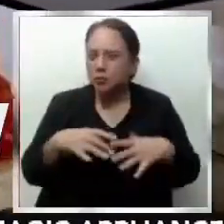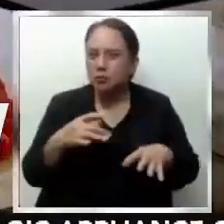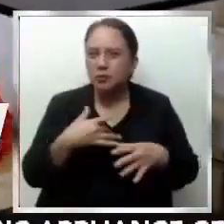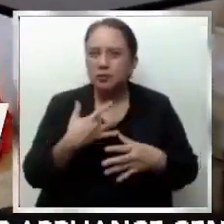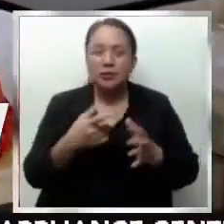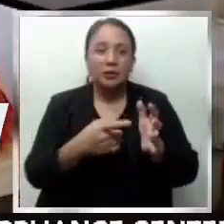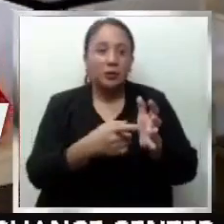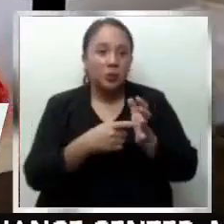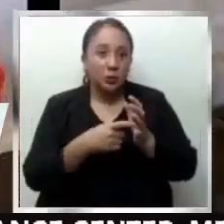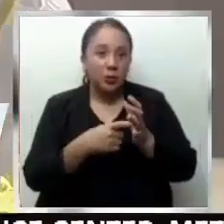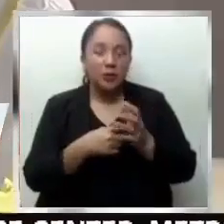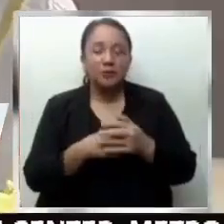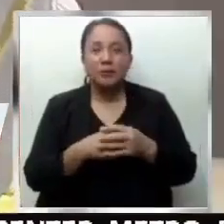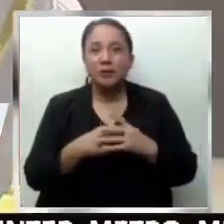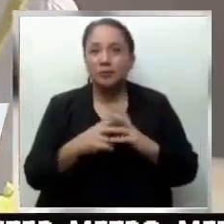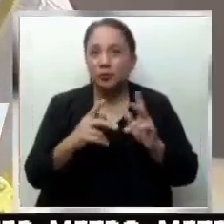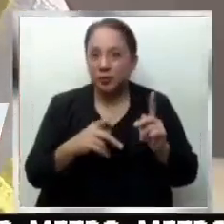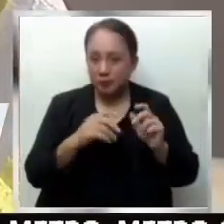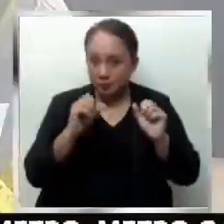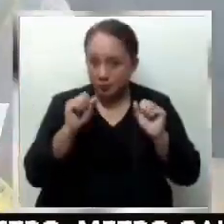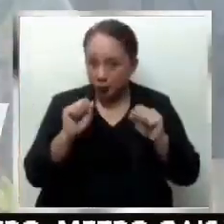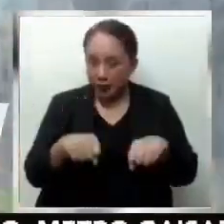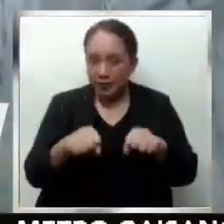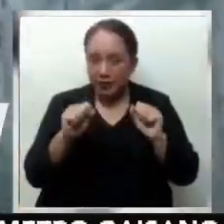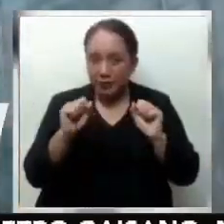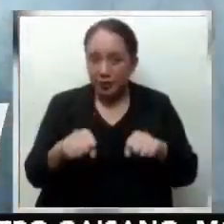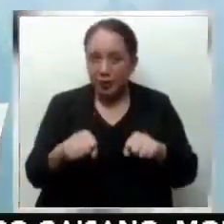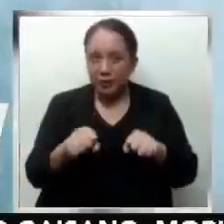tao na kung po pwede po ay maibalik ulit.